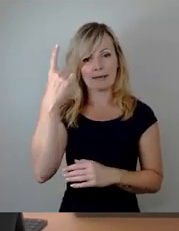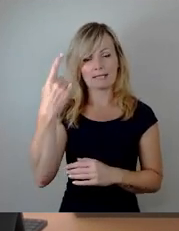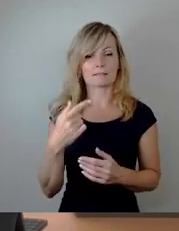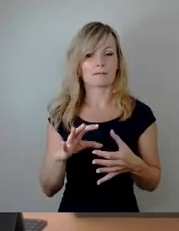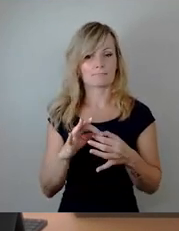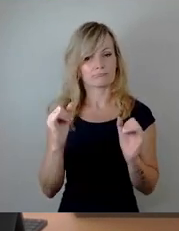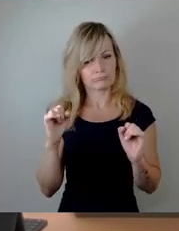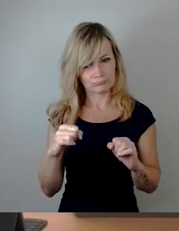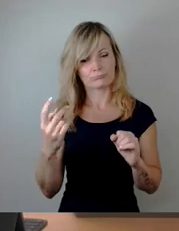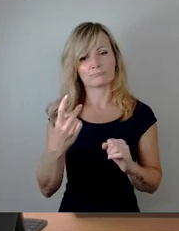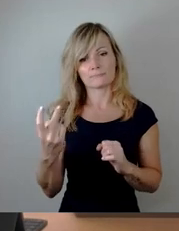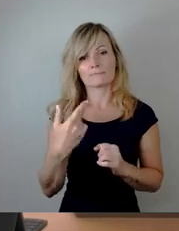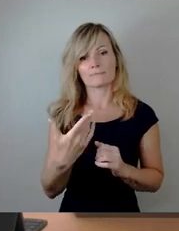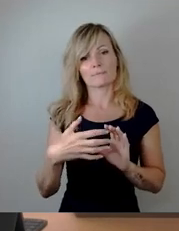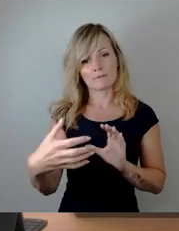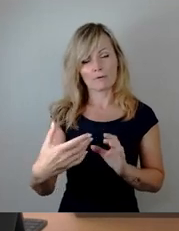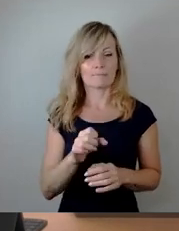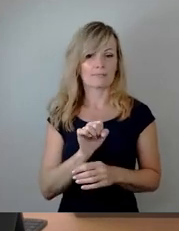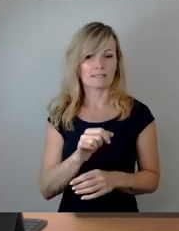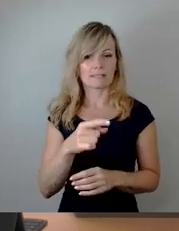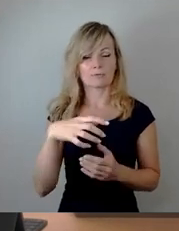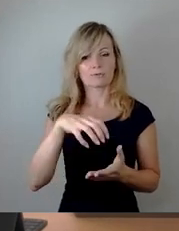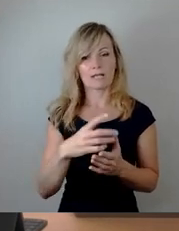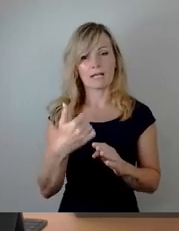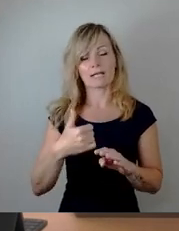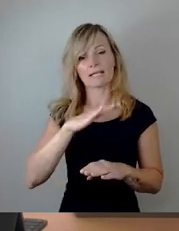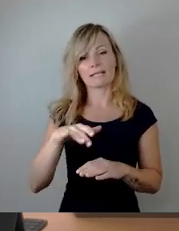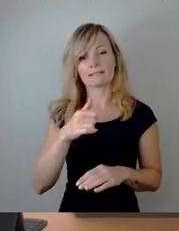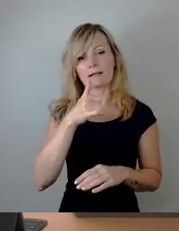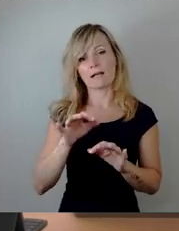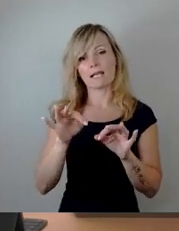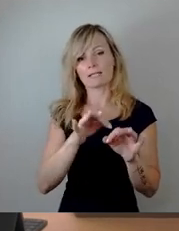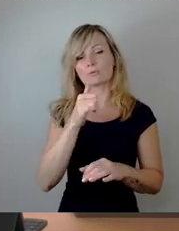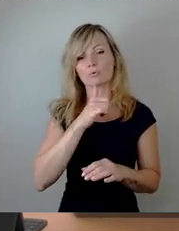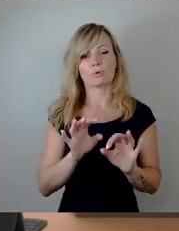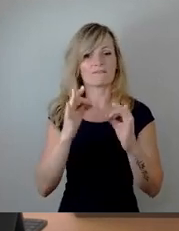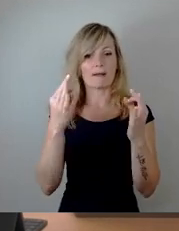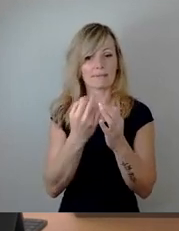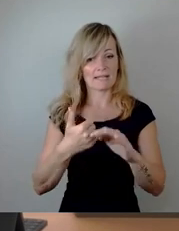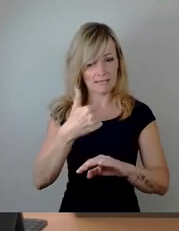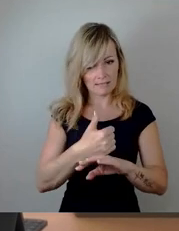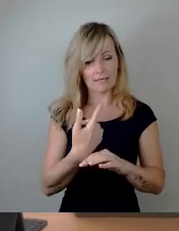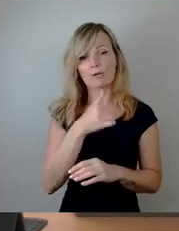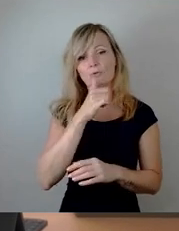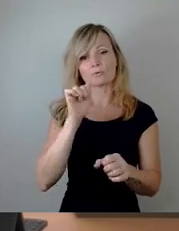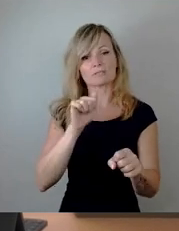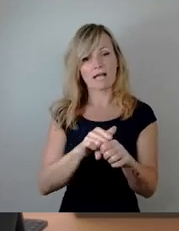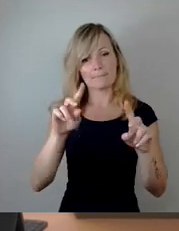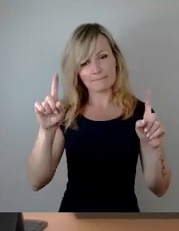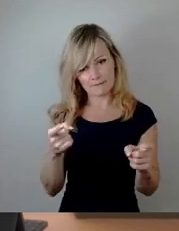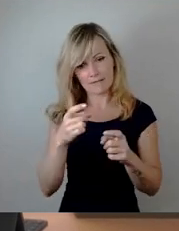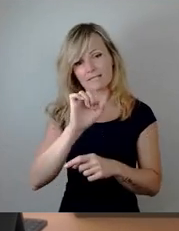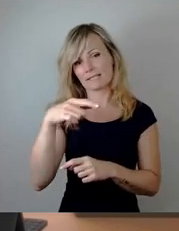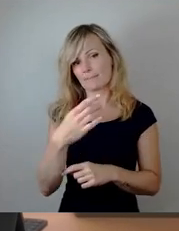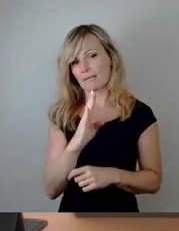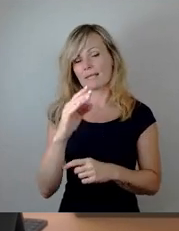Besetzung der Stelle Leitung des Amtes für Kinder, Jugend und Familie, Klammer auf, Jugendamt im Sinne des SGB 8,